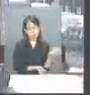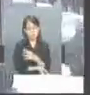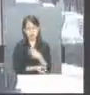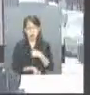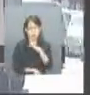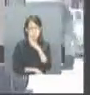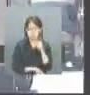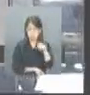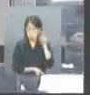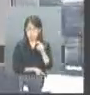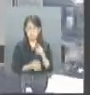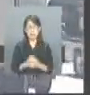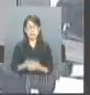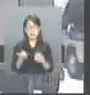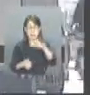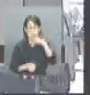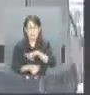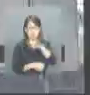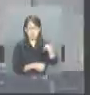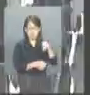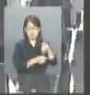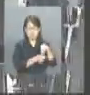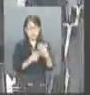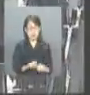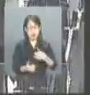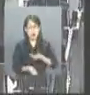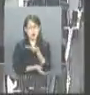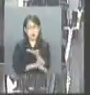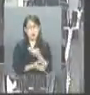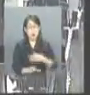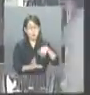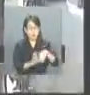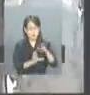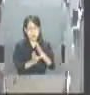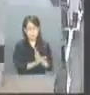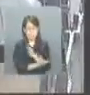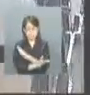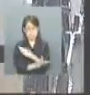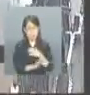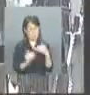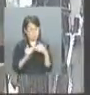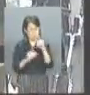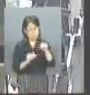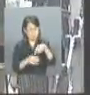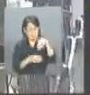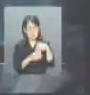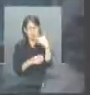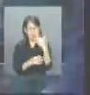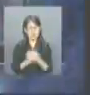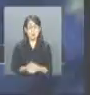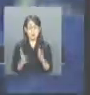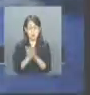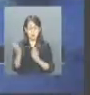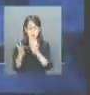ขณะนี้คนไทยที่อาศัยอยู่ในต่างประเทศที่ได้ลงทะเบียนเพื่อใช้สิทธิ์เลือกตั้งล่วงหน้านอกราชอาณาจักรใน66ประเท